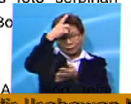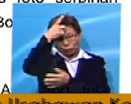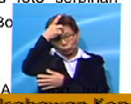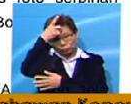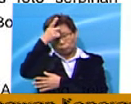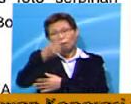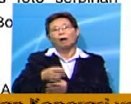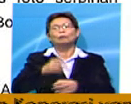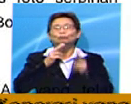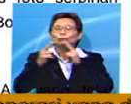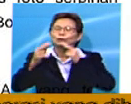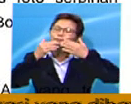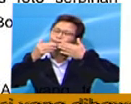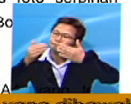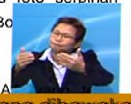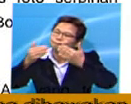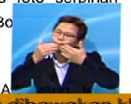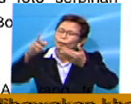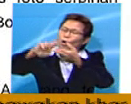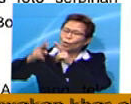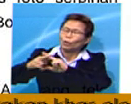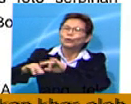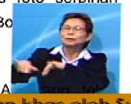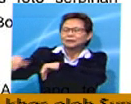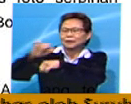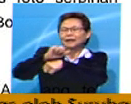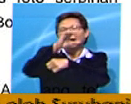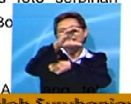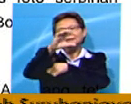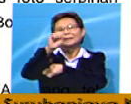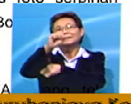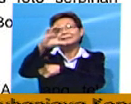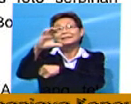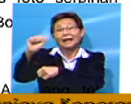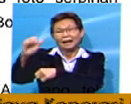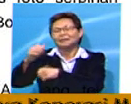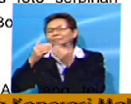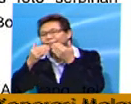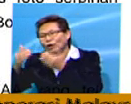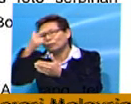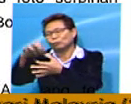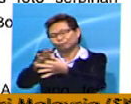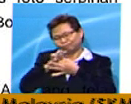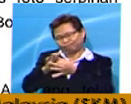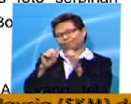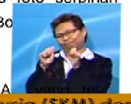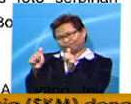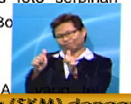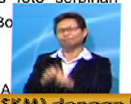juga beliau mengucapkan terima kasih kepada Rakan sekerja di scaa yang telah memberikan KJA some